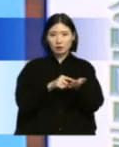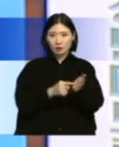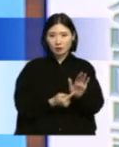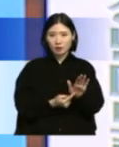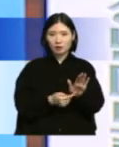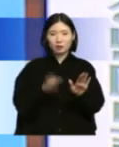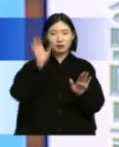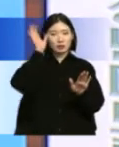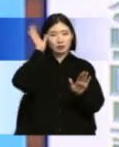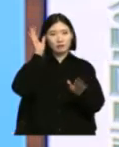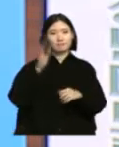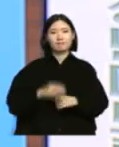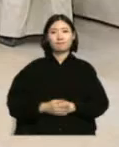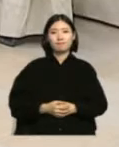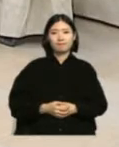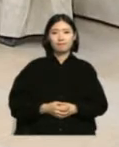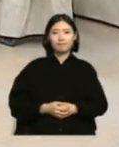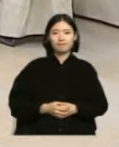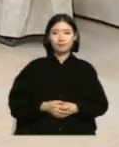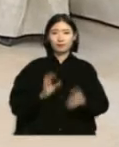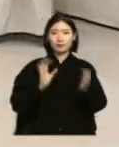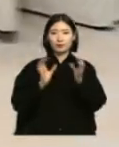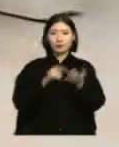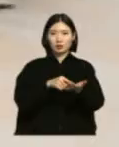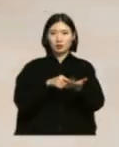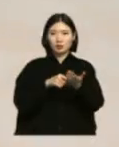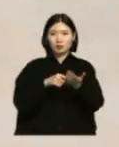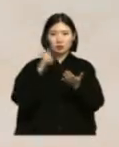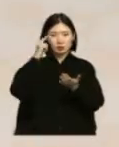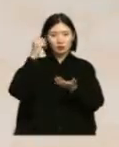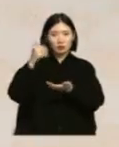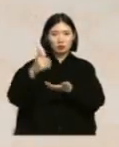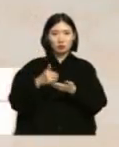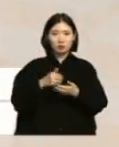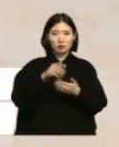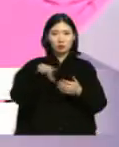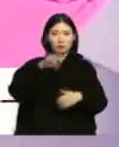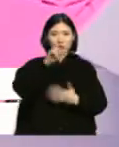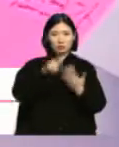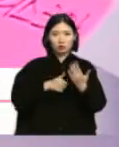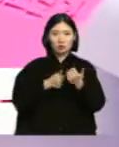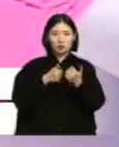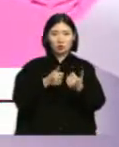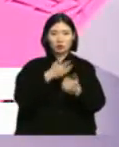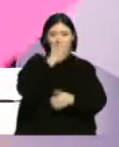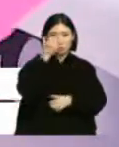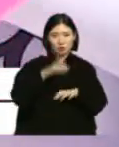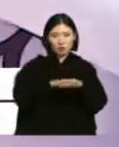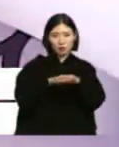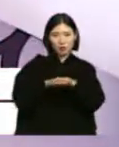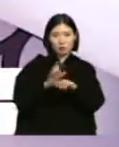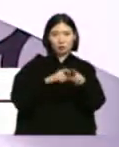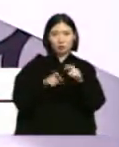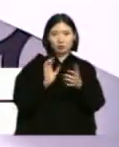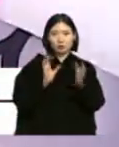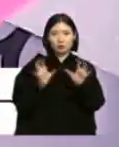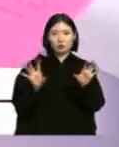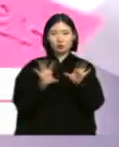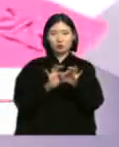것이라 기대합니다. 토론에서 나온 의견들은 우선순위에 따라 송파 청년 네트워크의 추가 논의를 거쳐